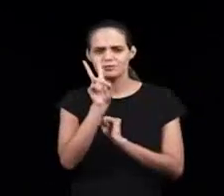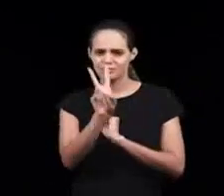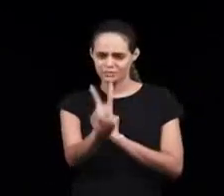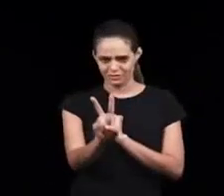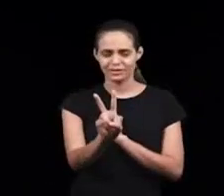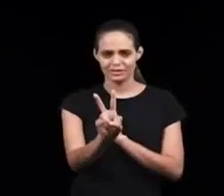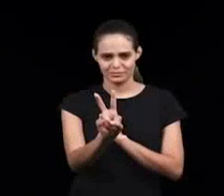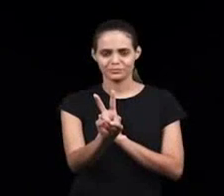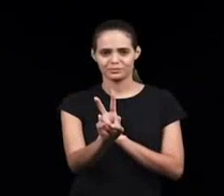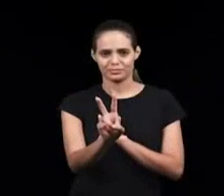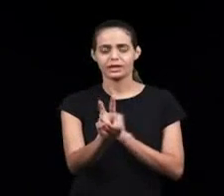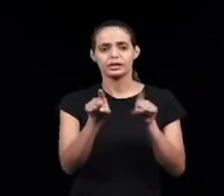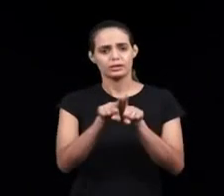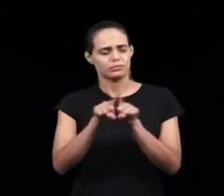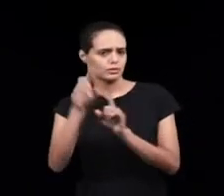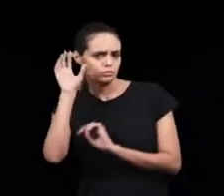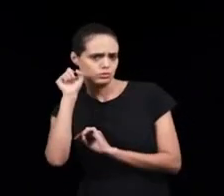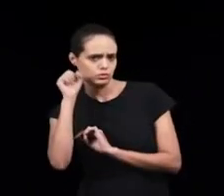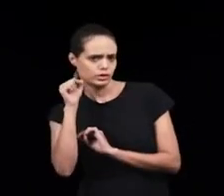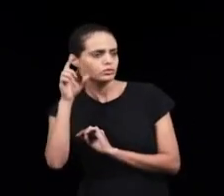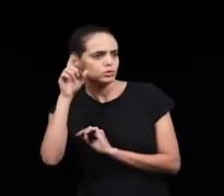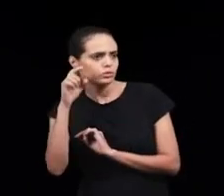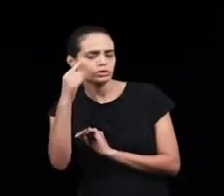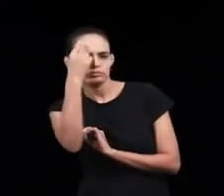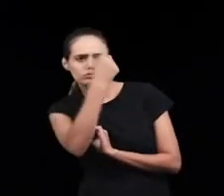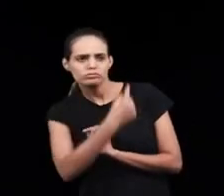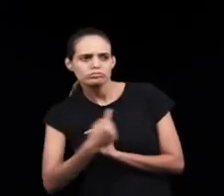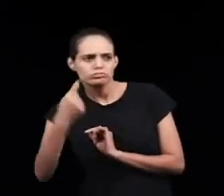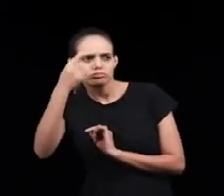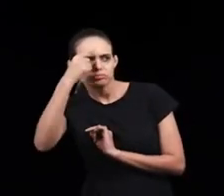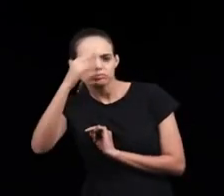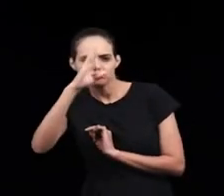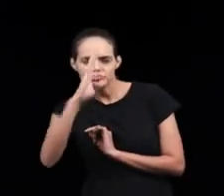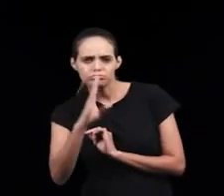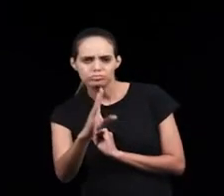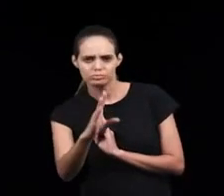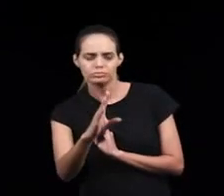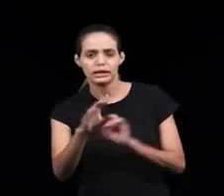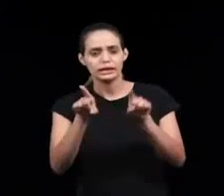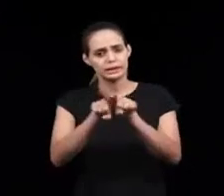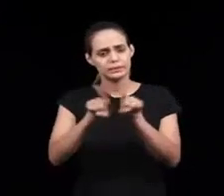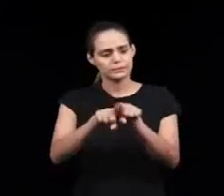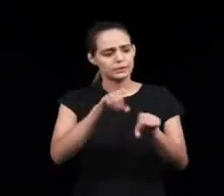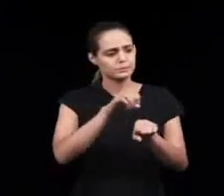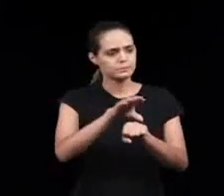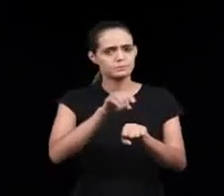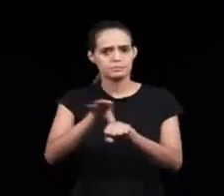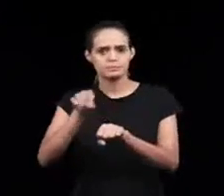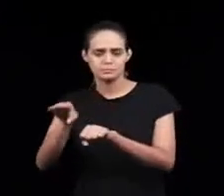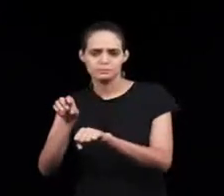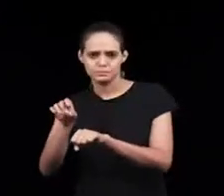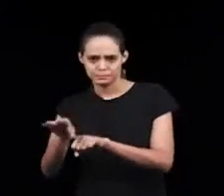Radio Manaims das Radio 24 Stunden am Tag anhören. Sie haben Zugang zu Podcasts